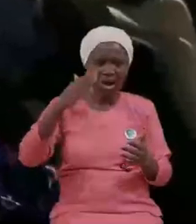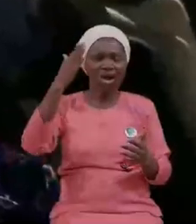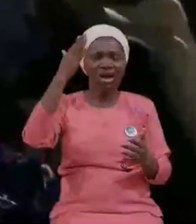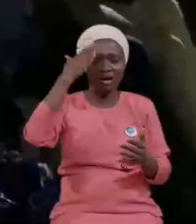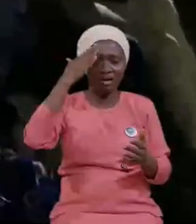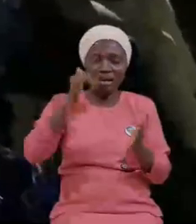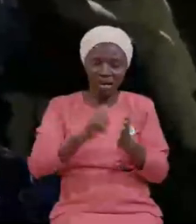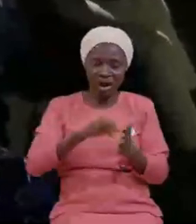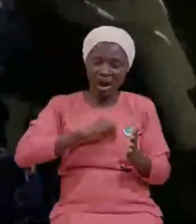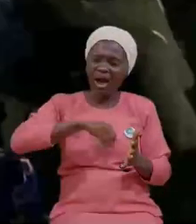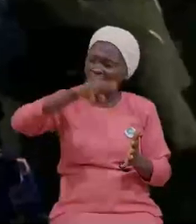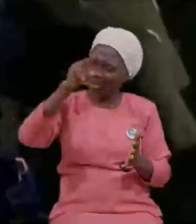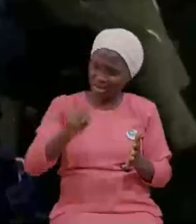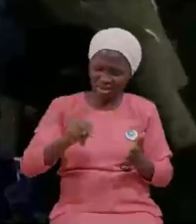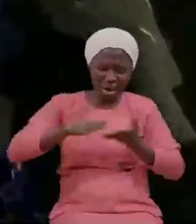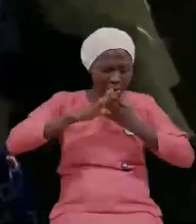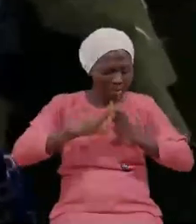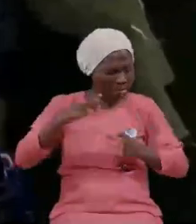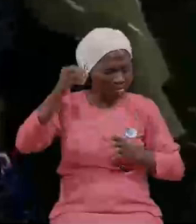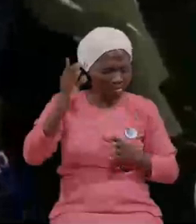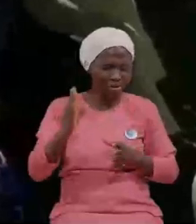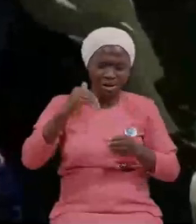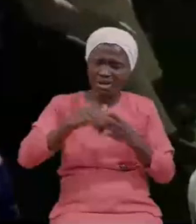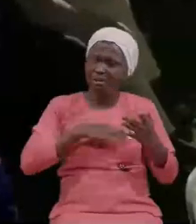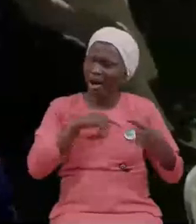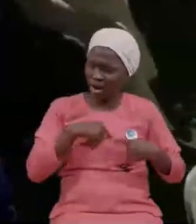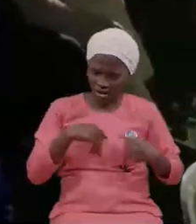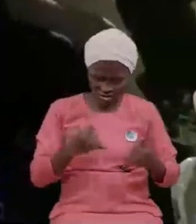Je reconnais le besoin de la paix de Dieu dans ma vie.